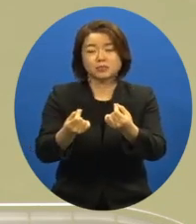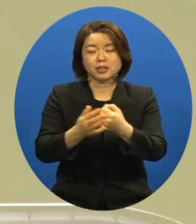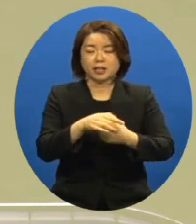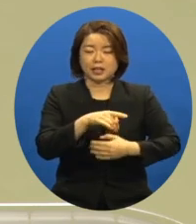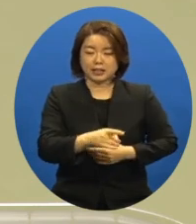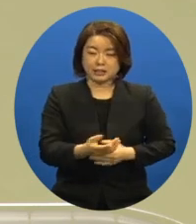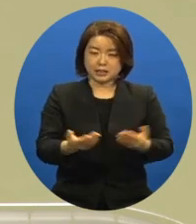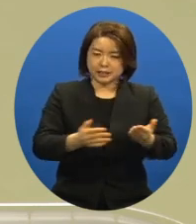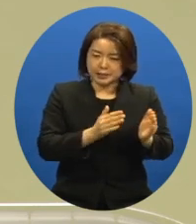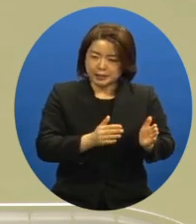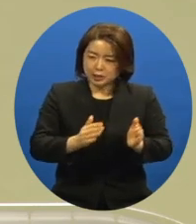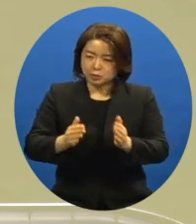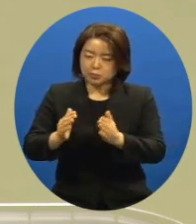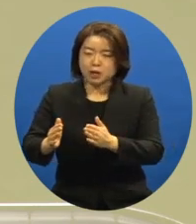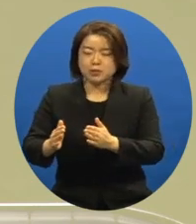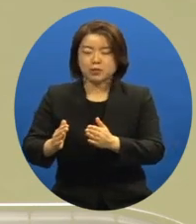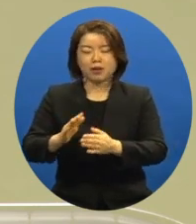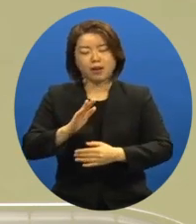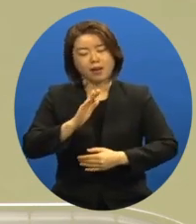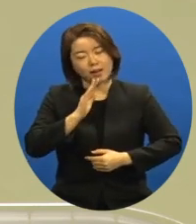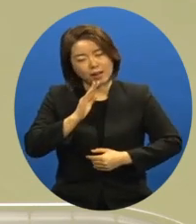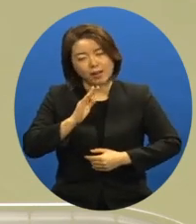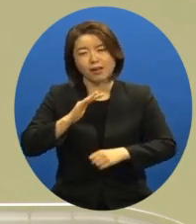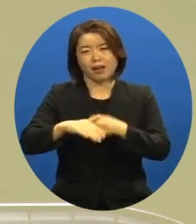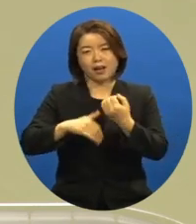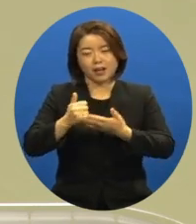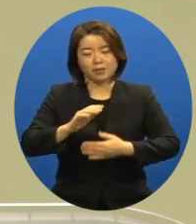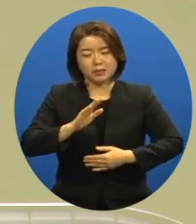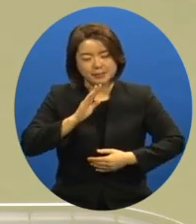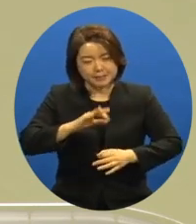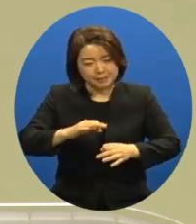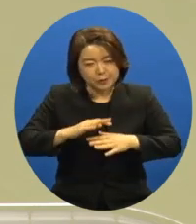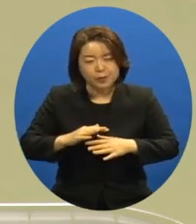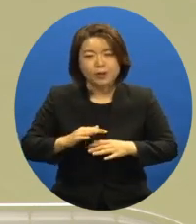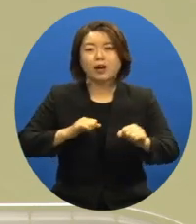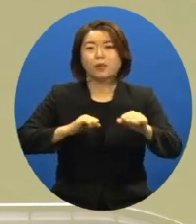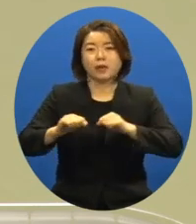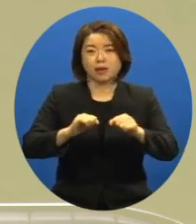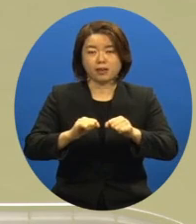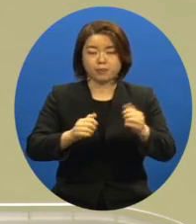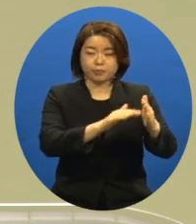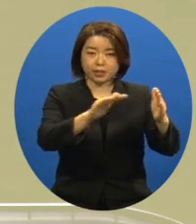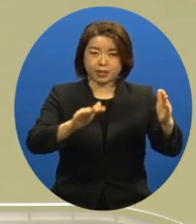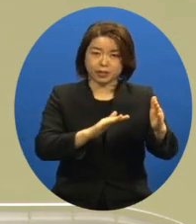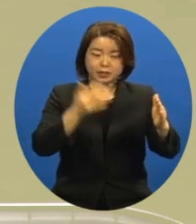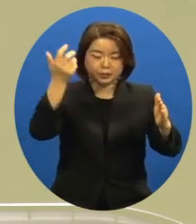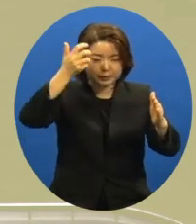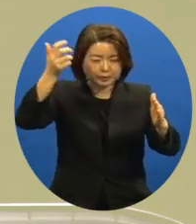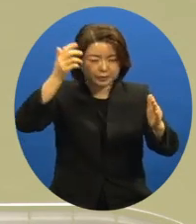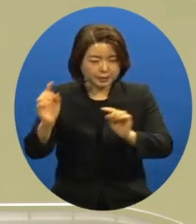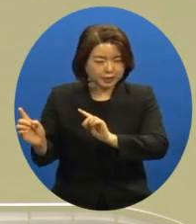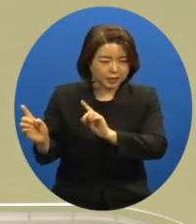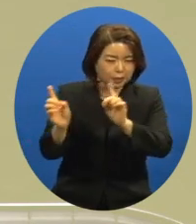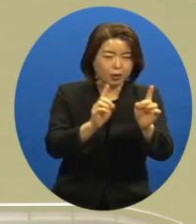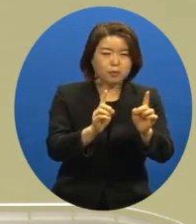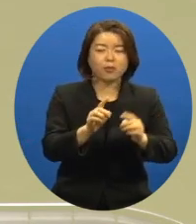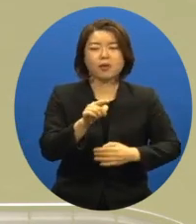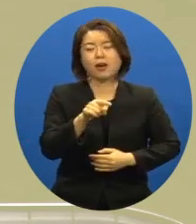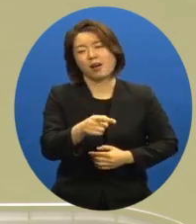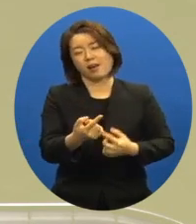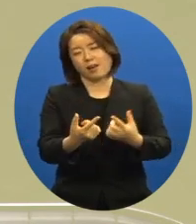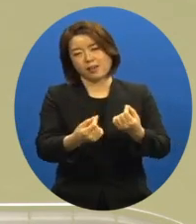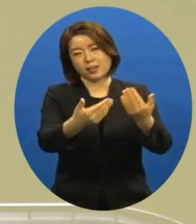하나님의 계획이라고 믿어집니다. 가정의 회복, 가정의 영적인 회복을 일으켜